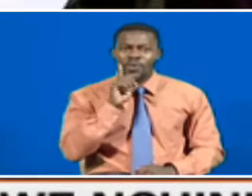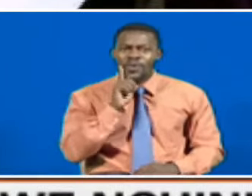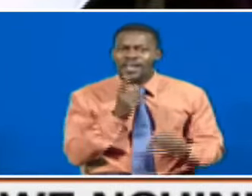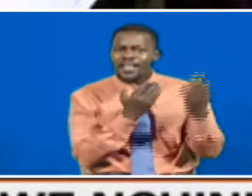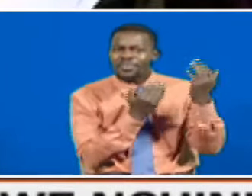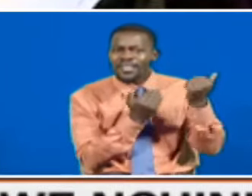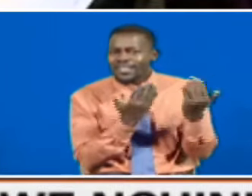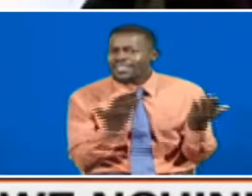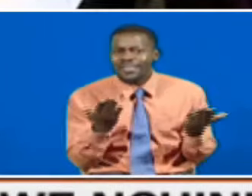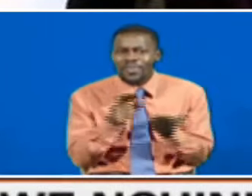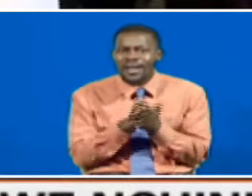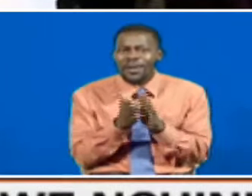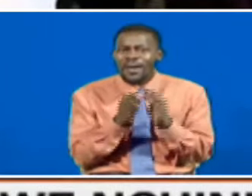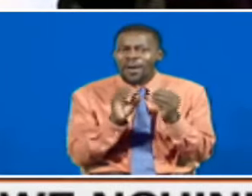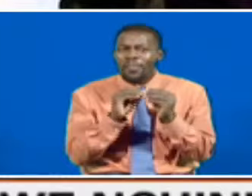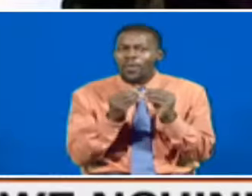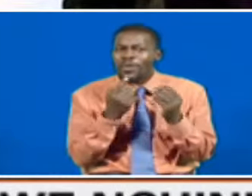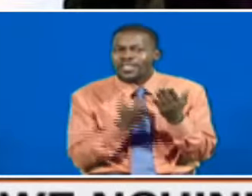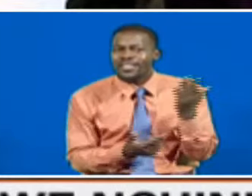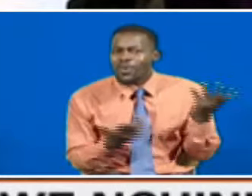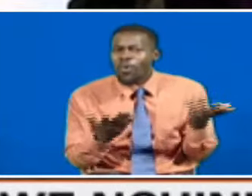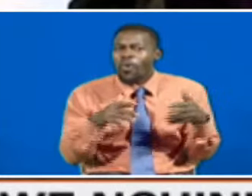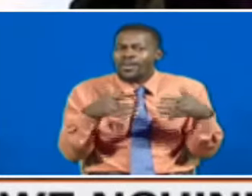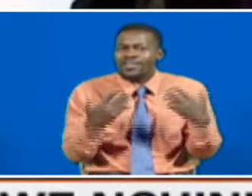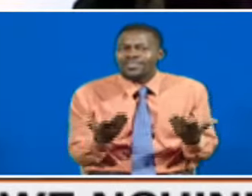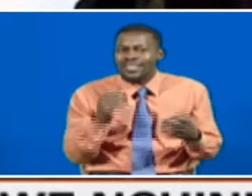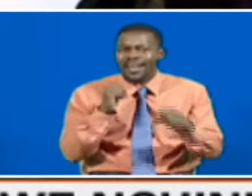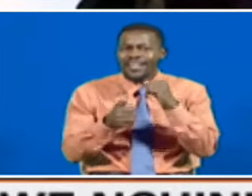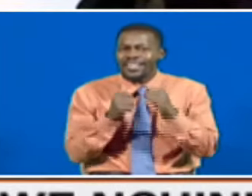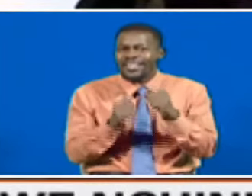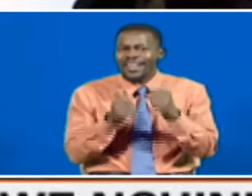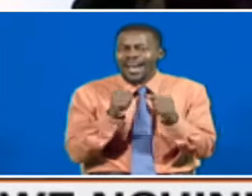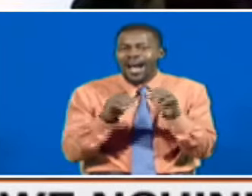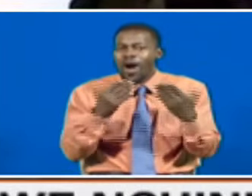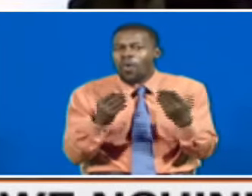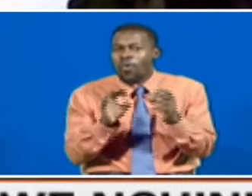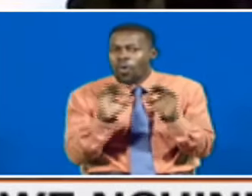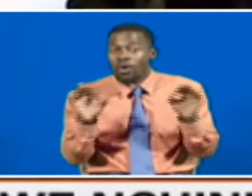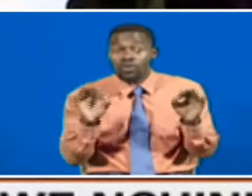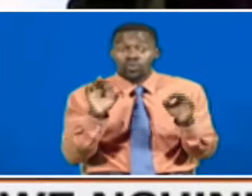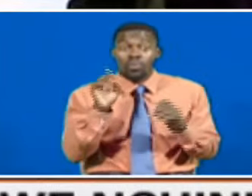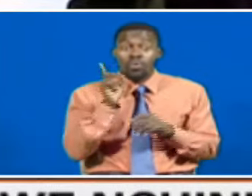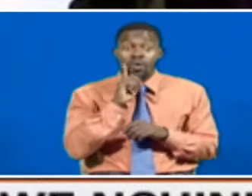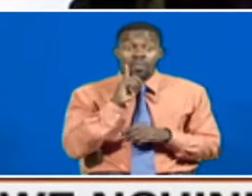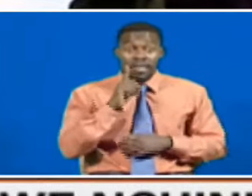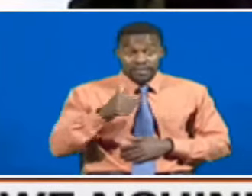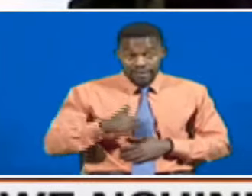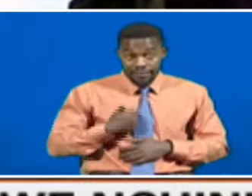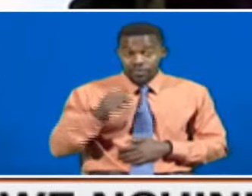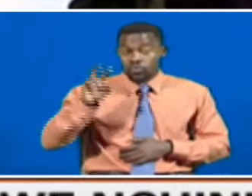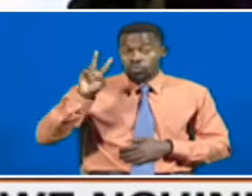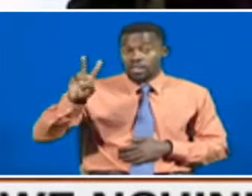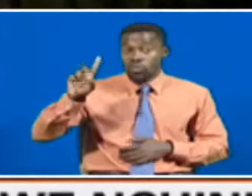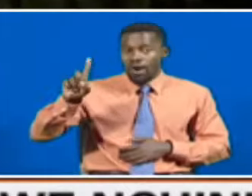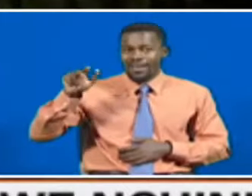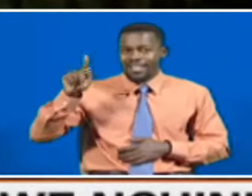upi? Well, muda wangu kesho nilikuwa ninatarajia nikimbie mbio za 21, lakini juzi